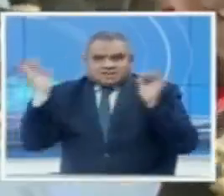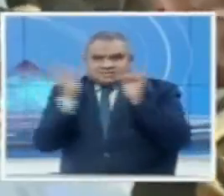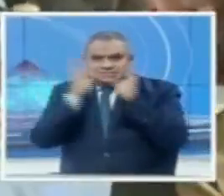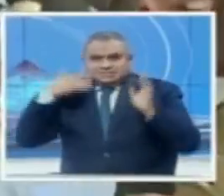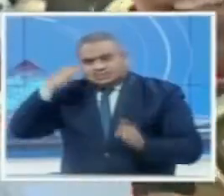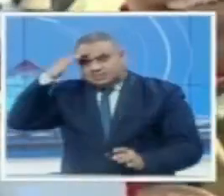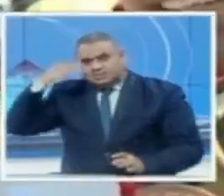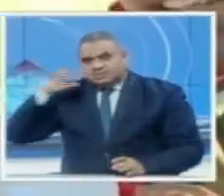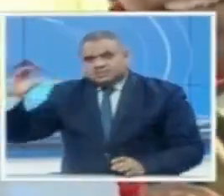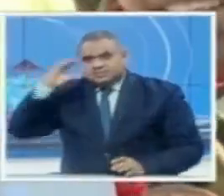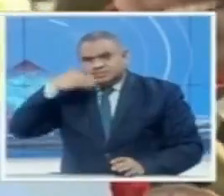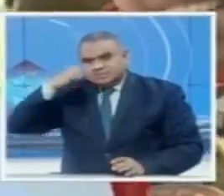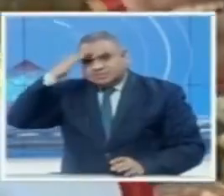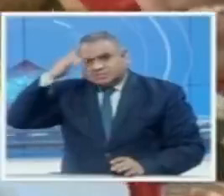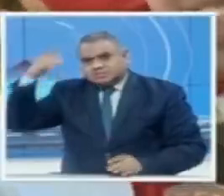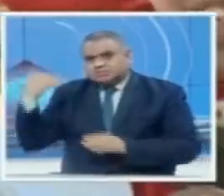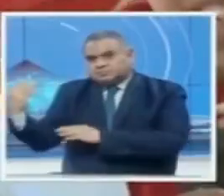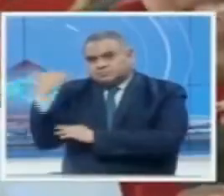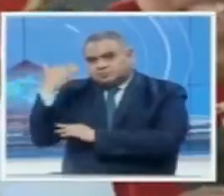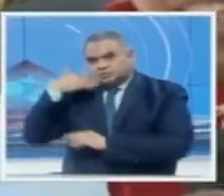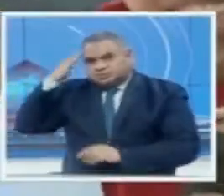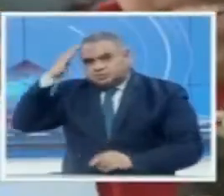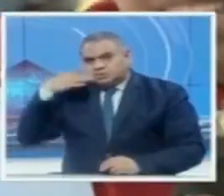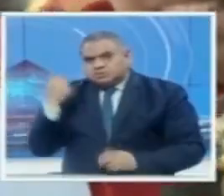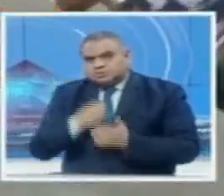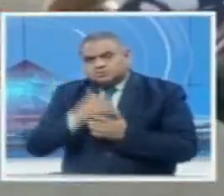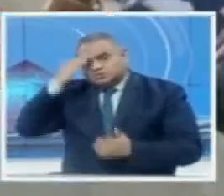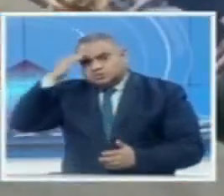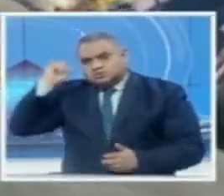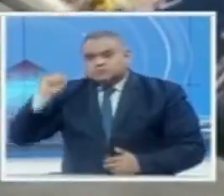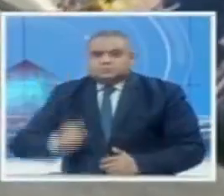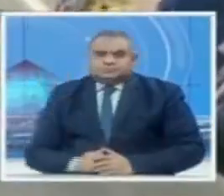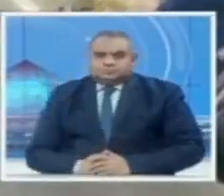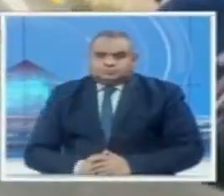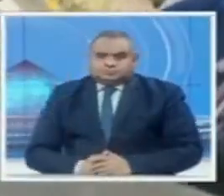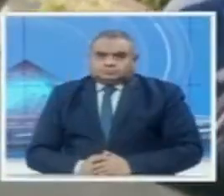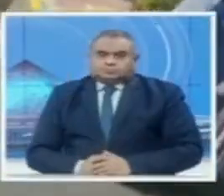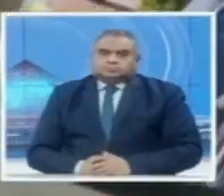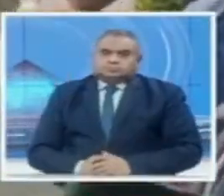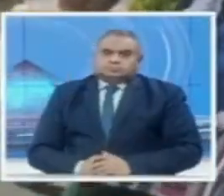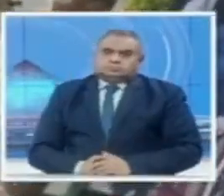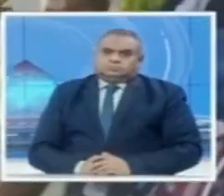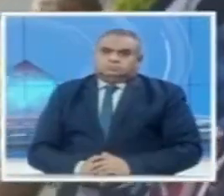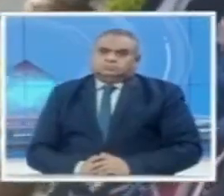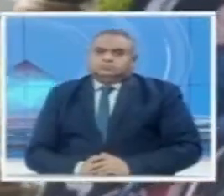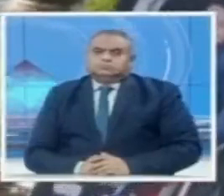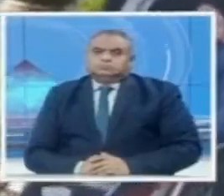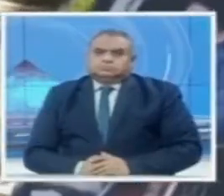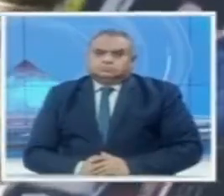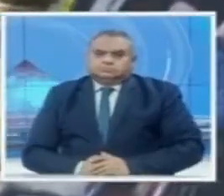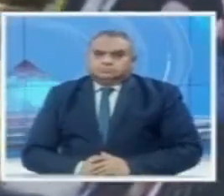يا رايس، شكرا على الحاجات اللي انت عملته لنا قوي، شكرا قوي. لو اقول لك شكرا مليون مره دي ما